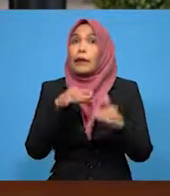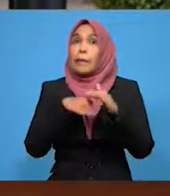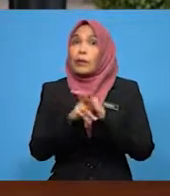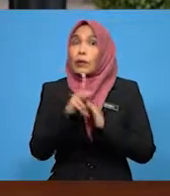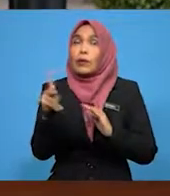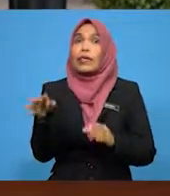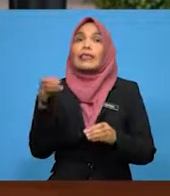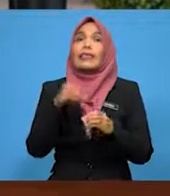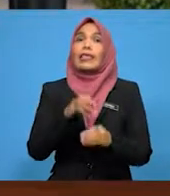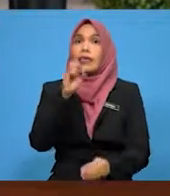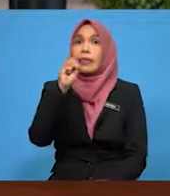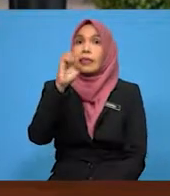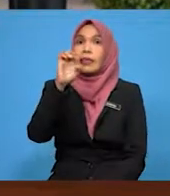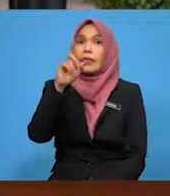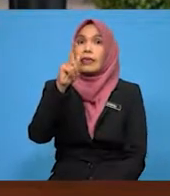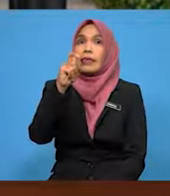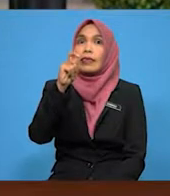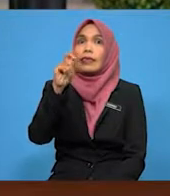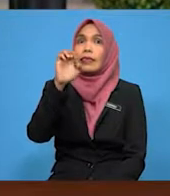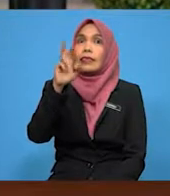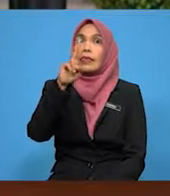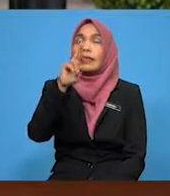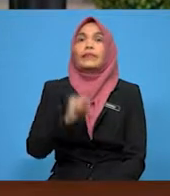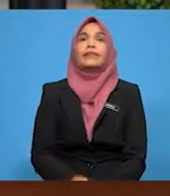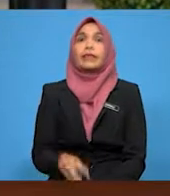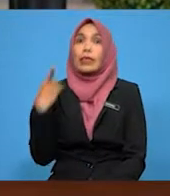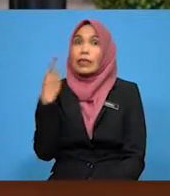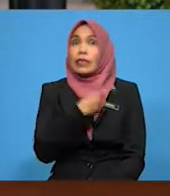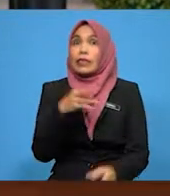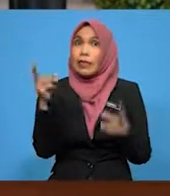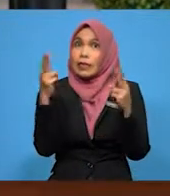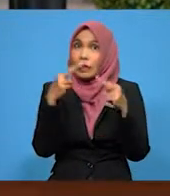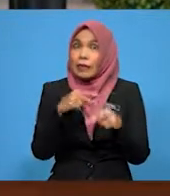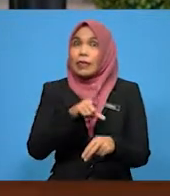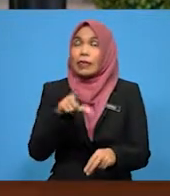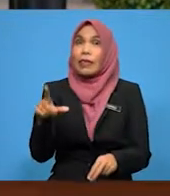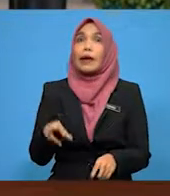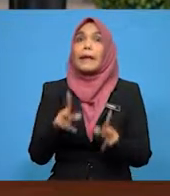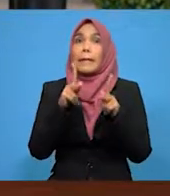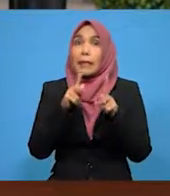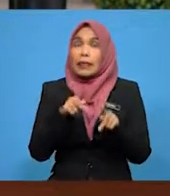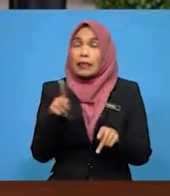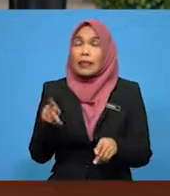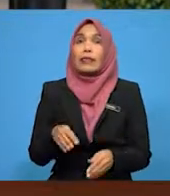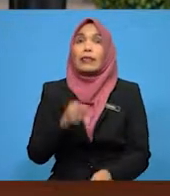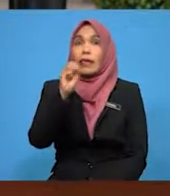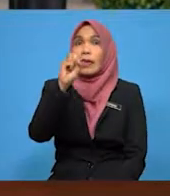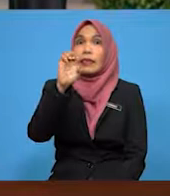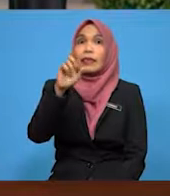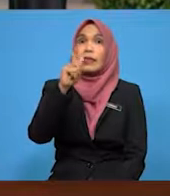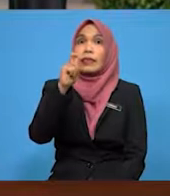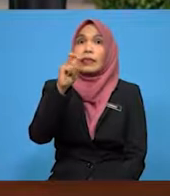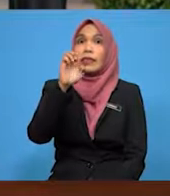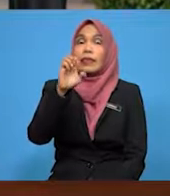itu, sebelum menggunakan seta, kita hendaklah pastikan seta berada dalam keadaan yang baik